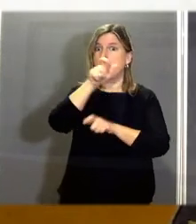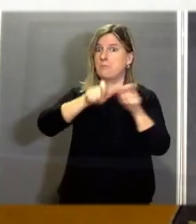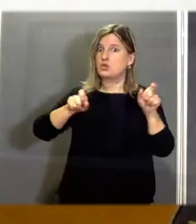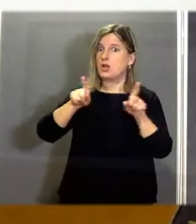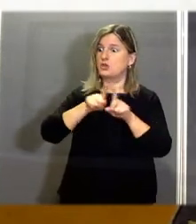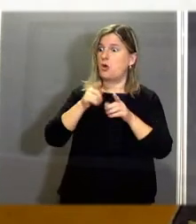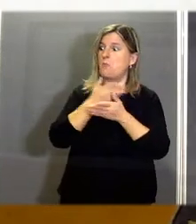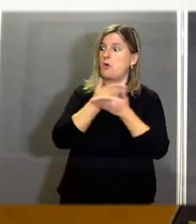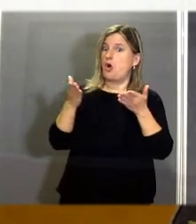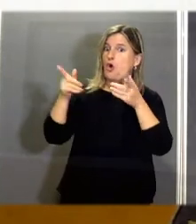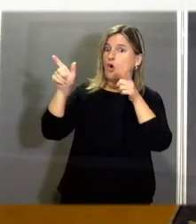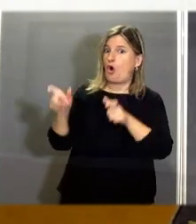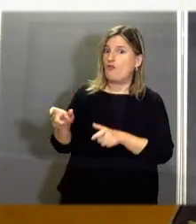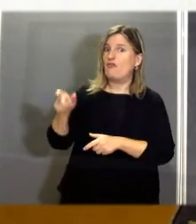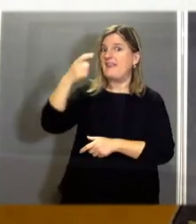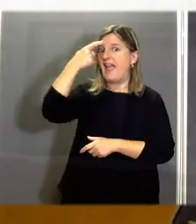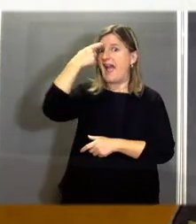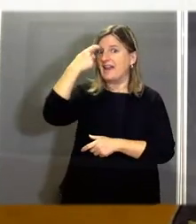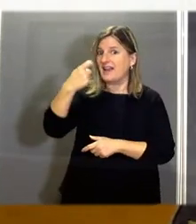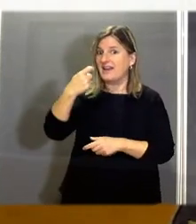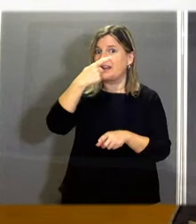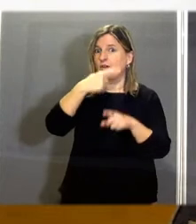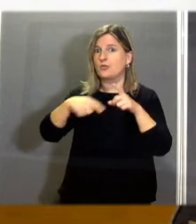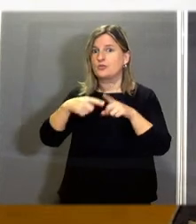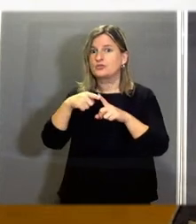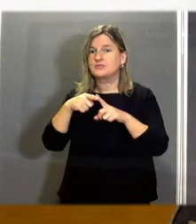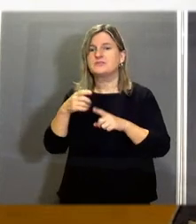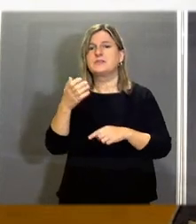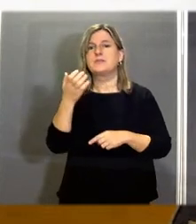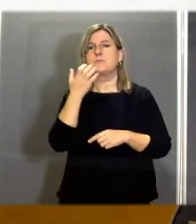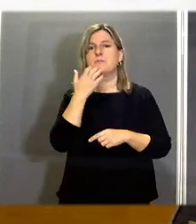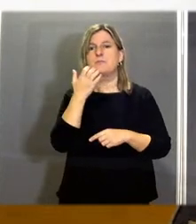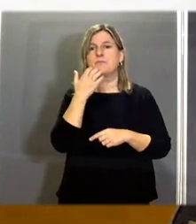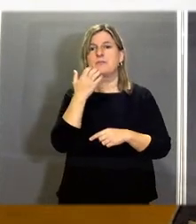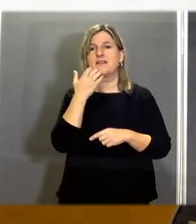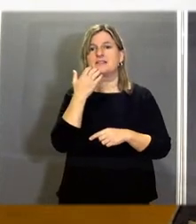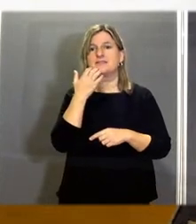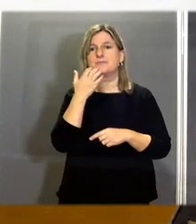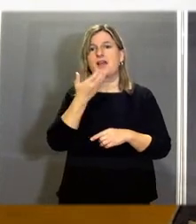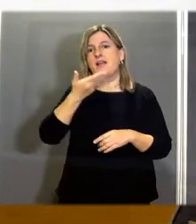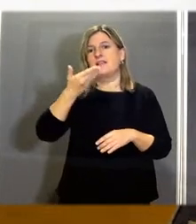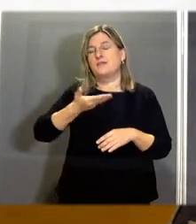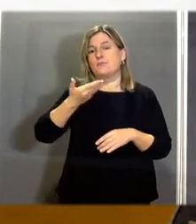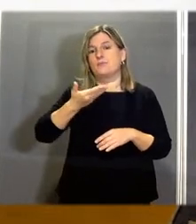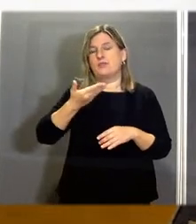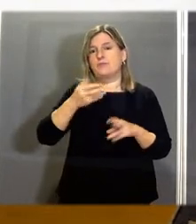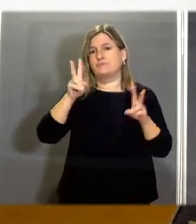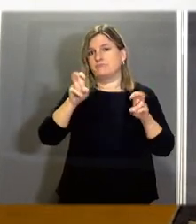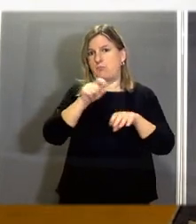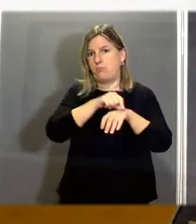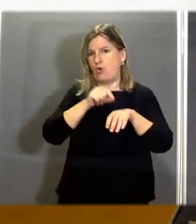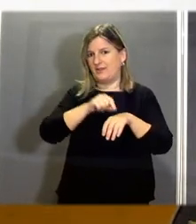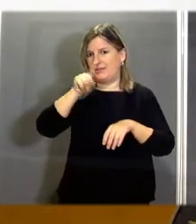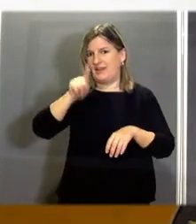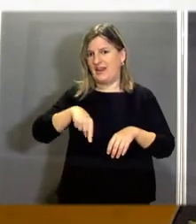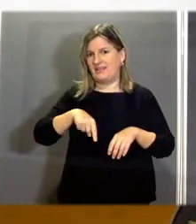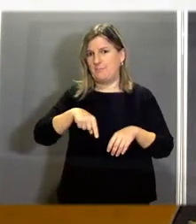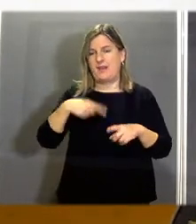és una rara avis de la política, per desgràcia.